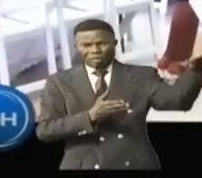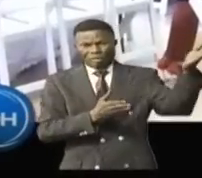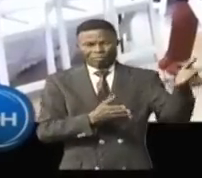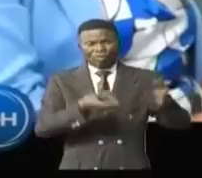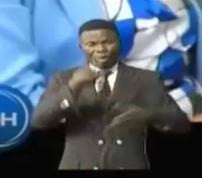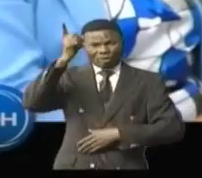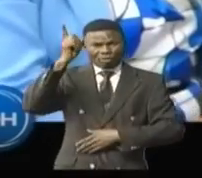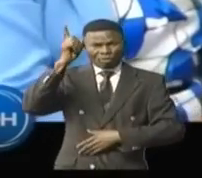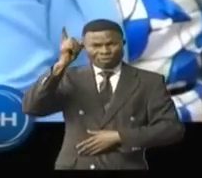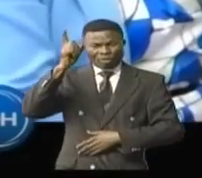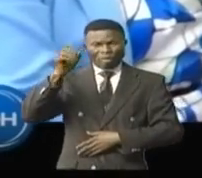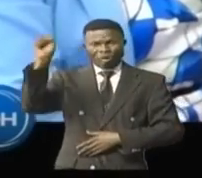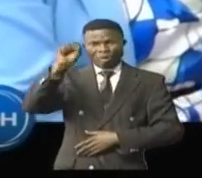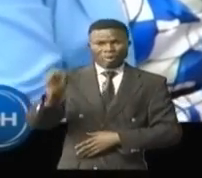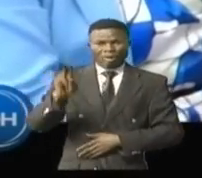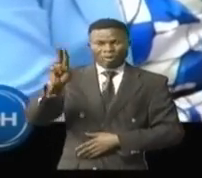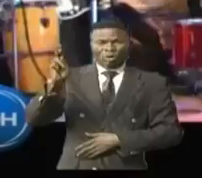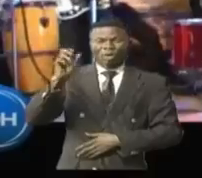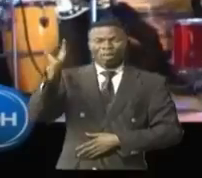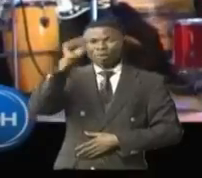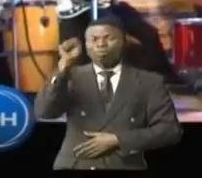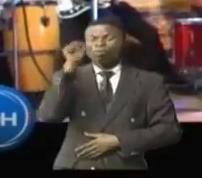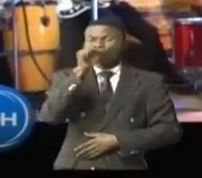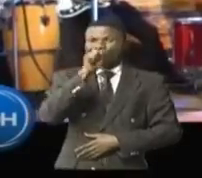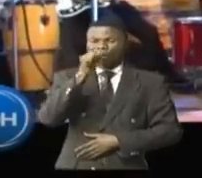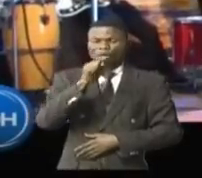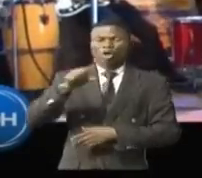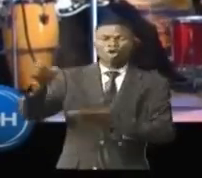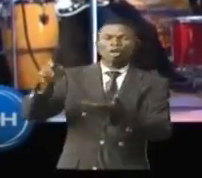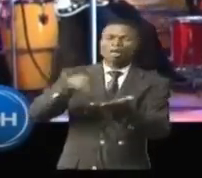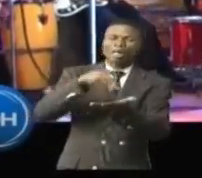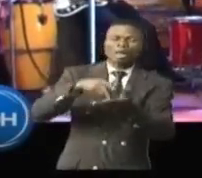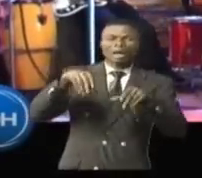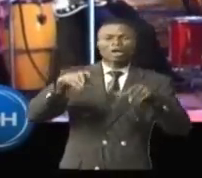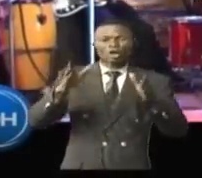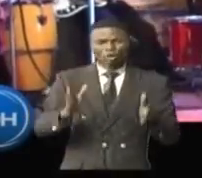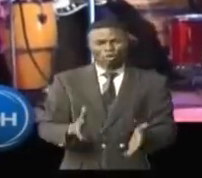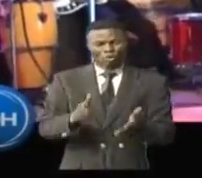tout sous une note musicale au rythme de la rumba congolaise.